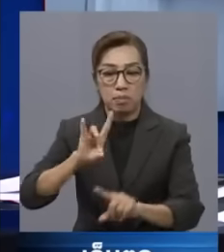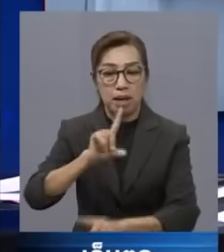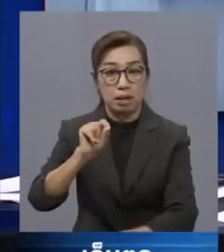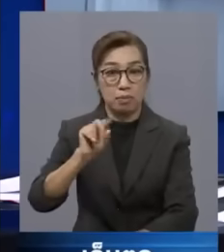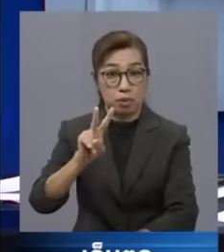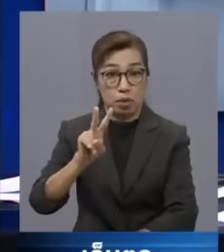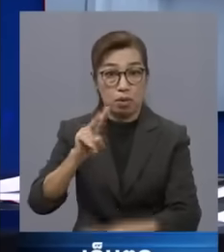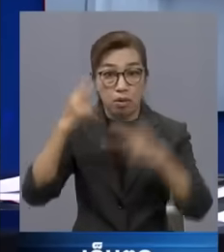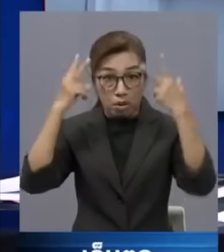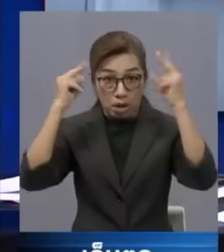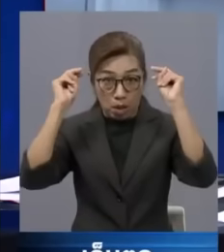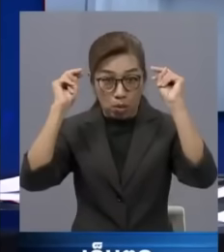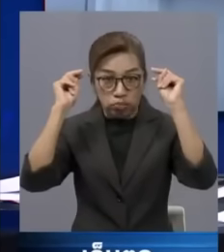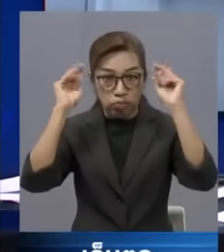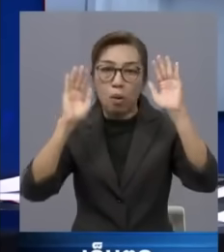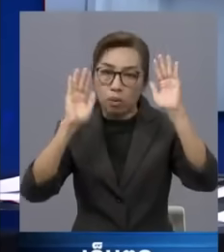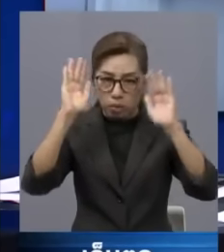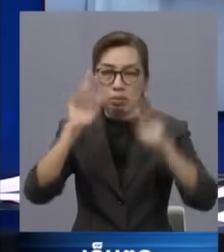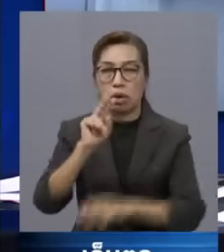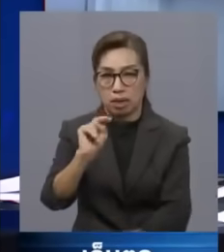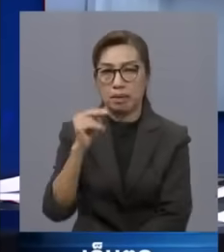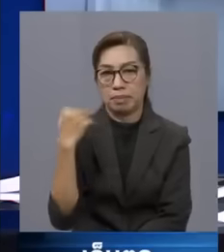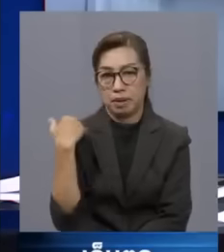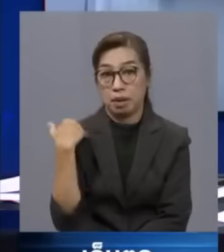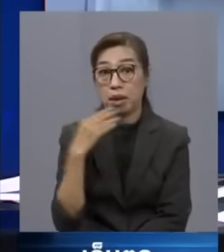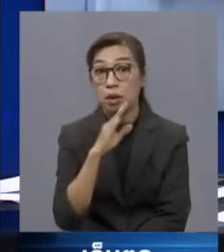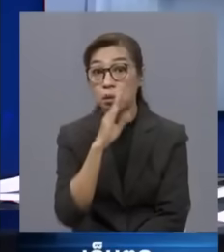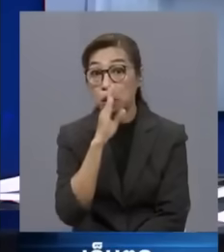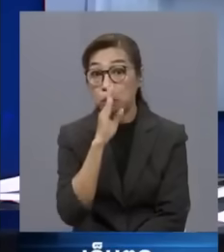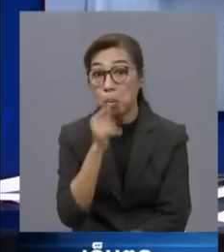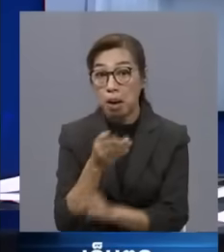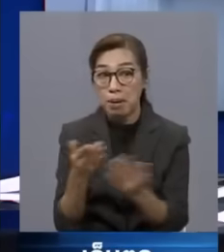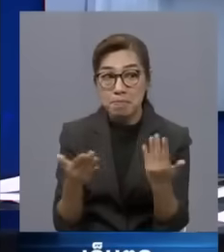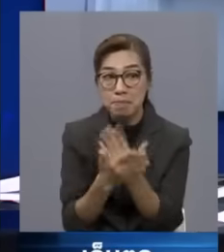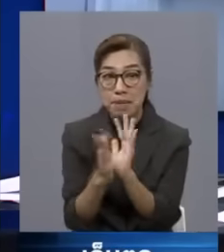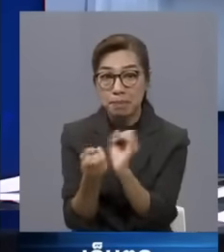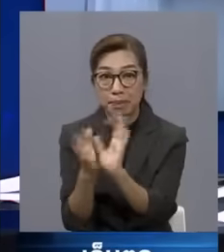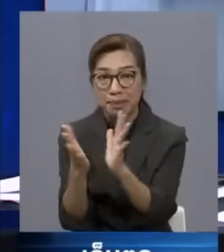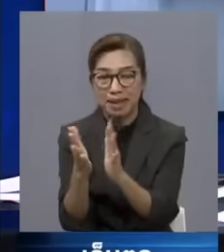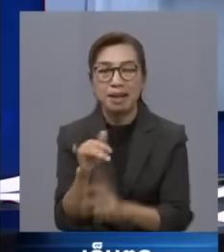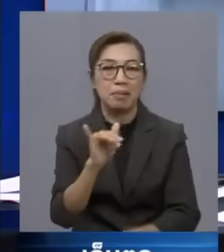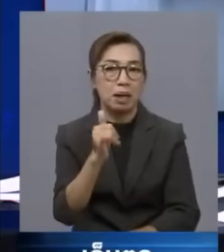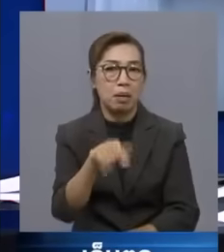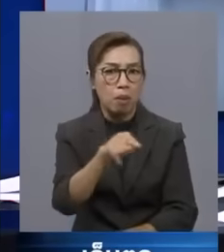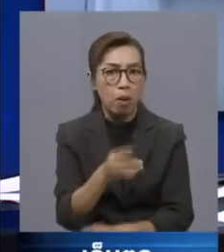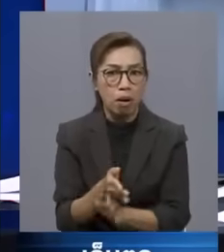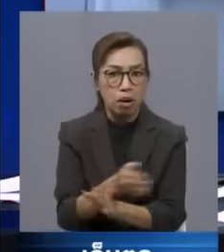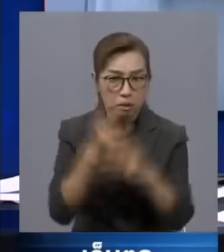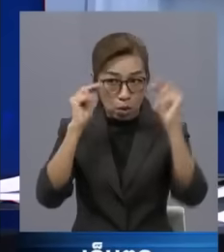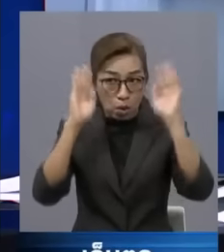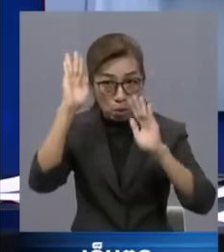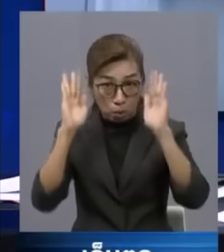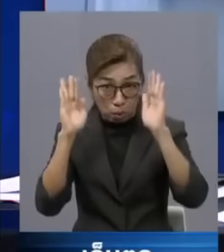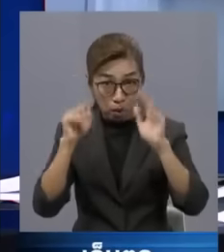สิงหาคมที่จะถึงนี้คงจะมีการนัดโหวตนายกถ้าไม่ล่มไปเสียก่อนนะเพื่อญัตติต่างๆที่อาจจะเสนอเข้ามาควบคู่กัน